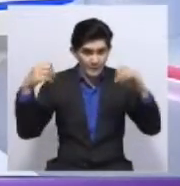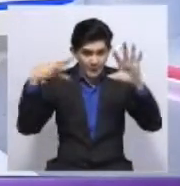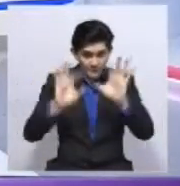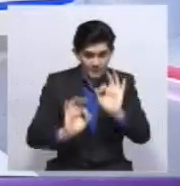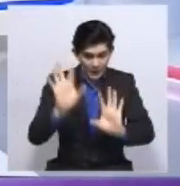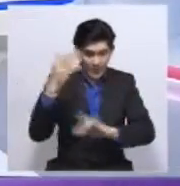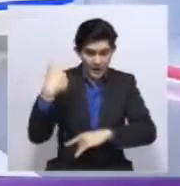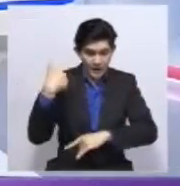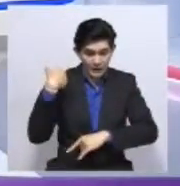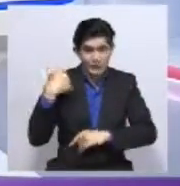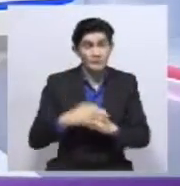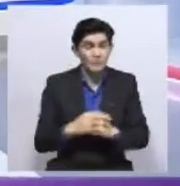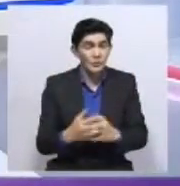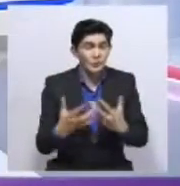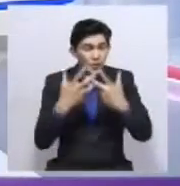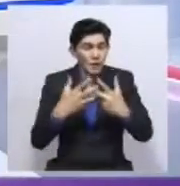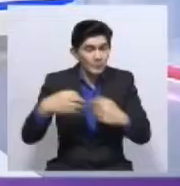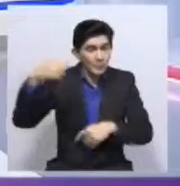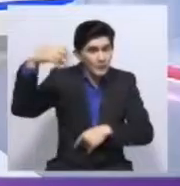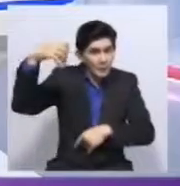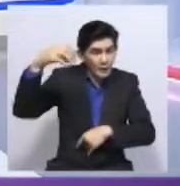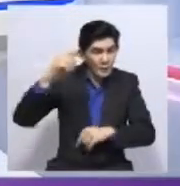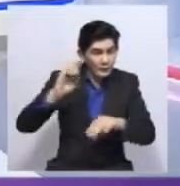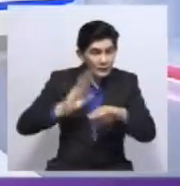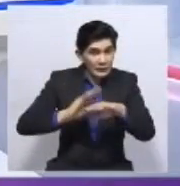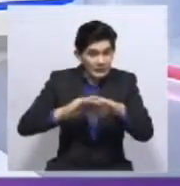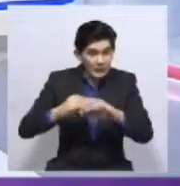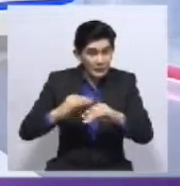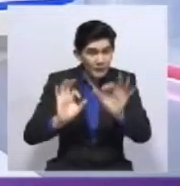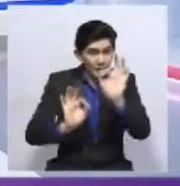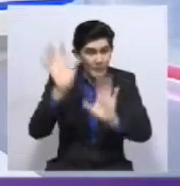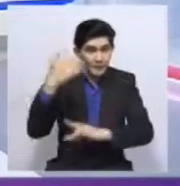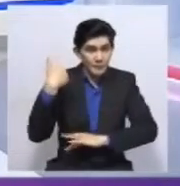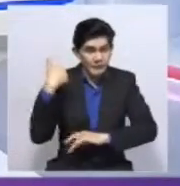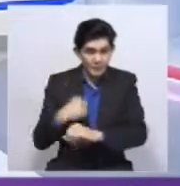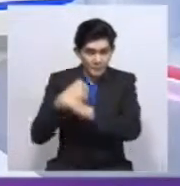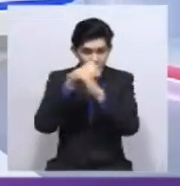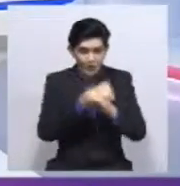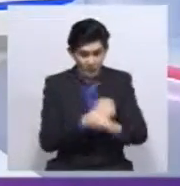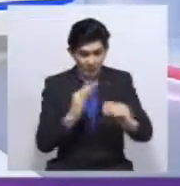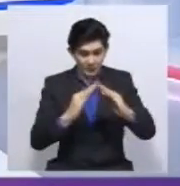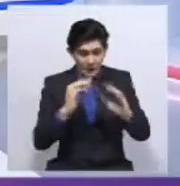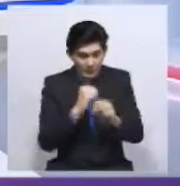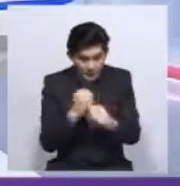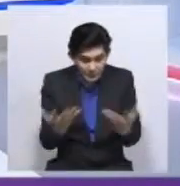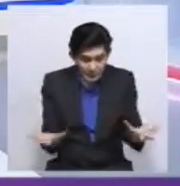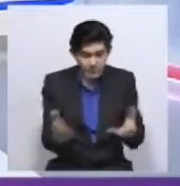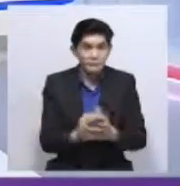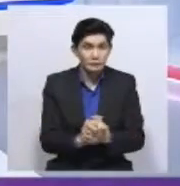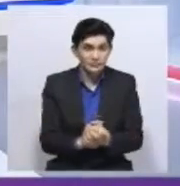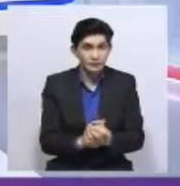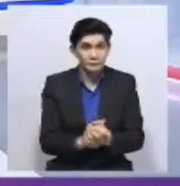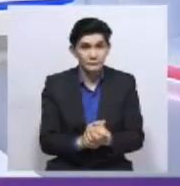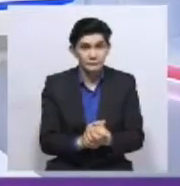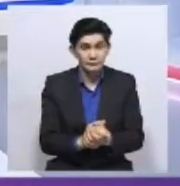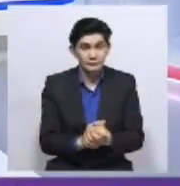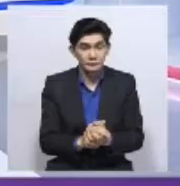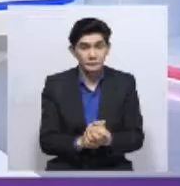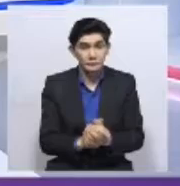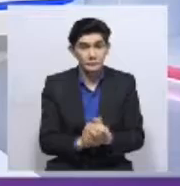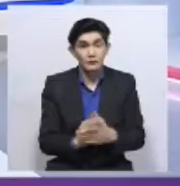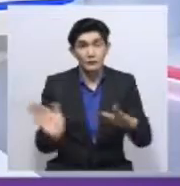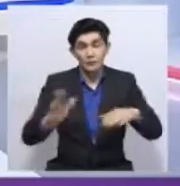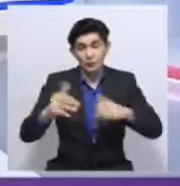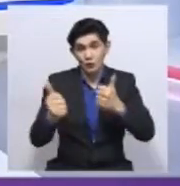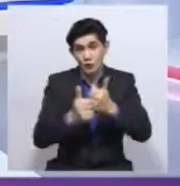ปกรณ์เตือนควันไฟในพื้นที่ชุมชนด้วยนะคะภายใต้โครงการไฟฟ้าและอัคคีภัยในบ้านป้องกันอย่างไรค่ะนายนิพนธ์จิรัฐ